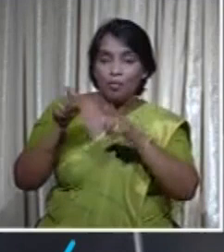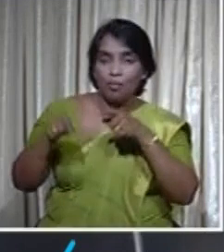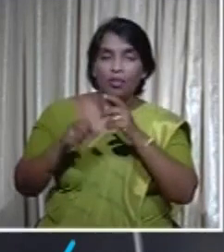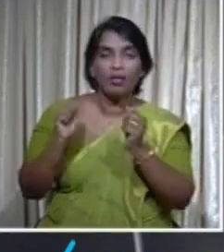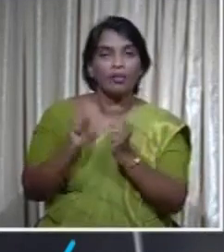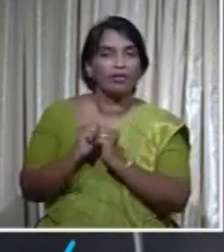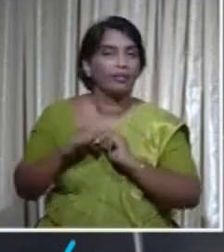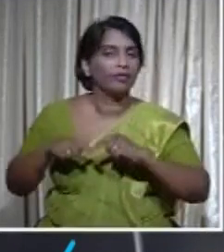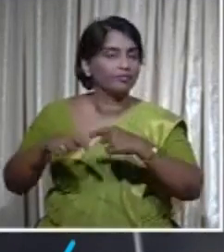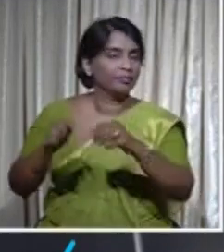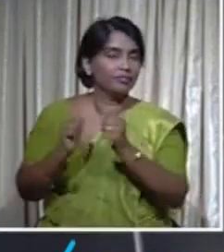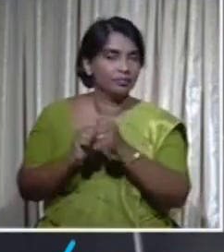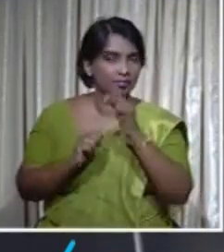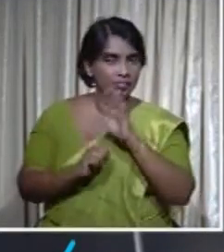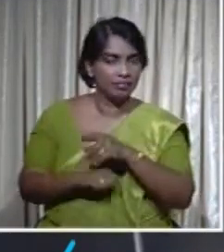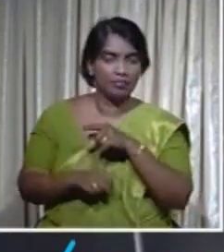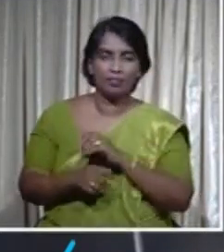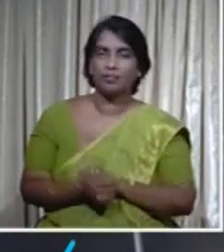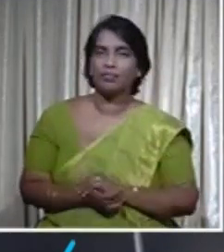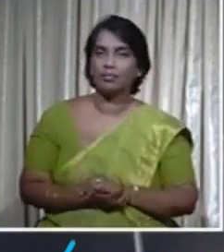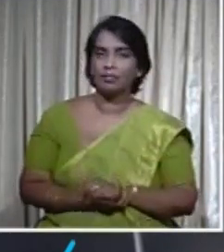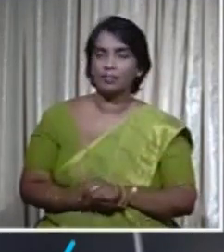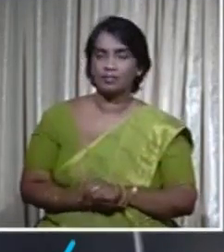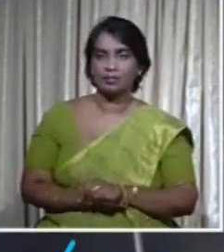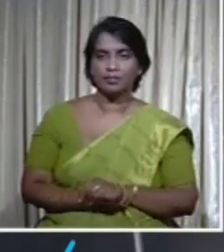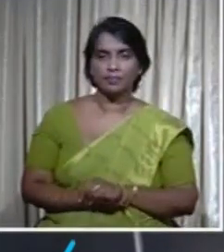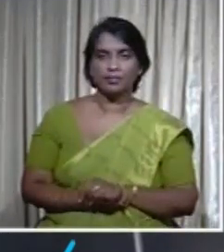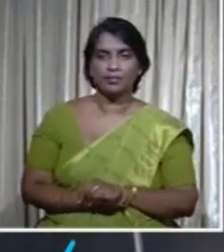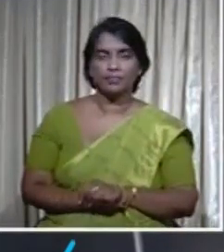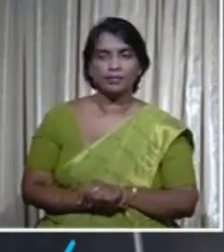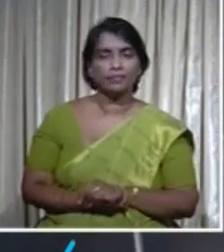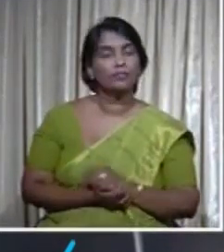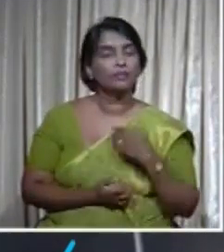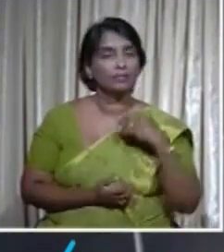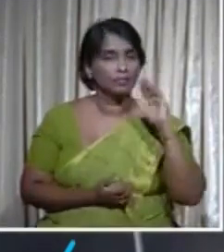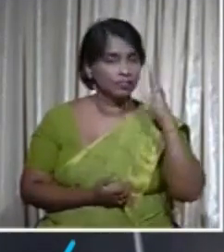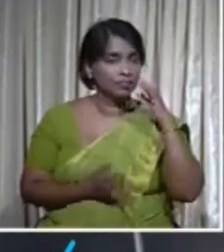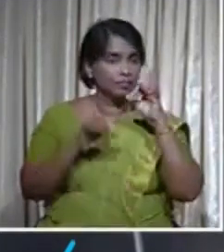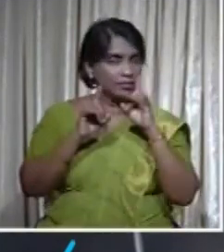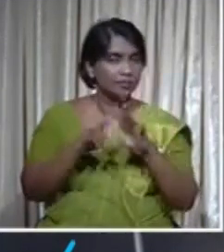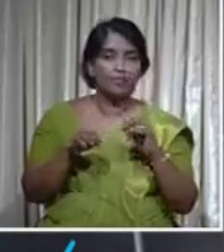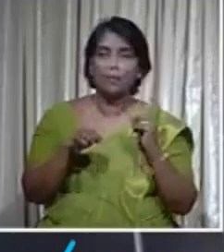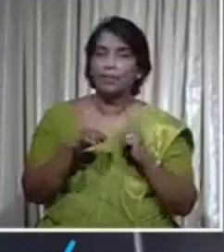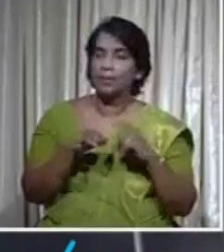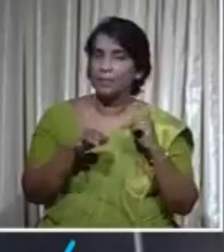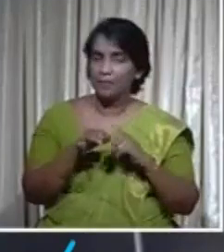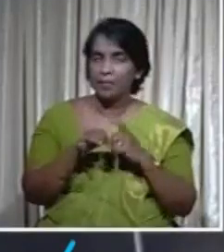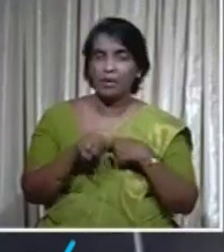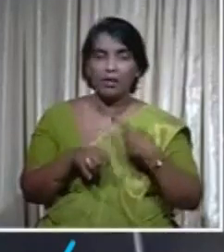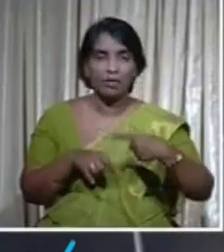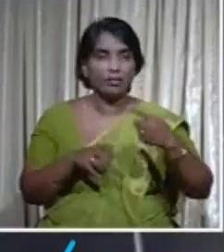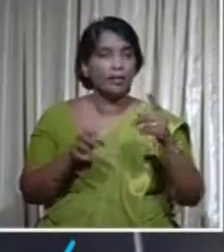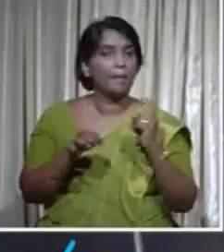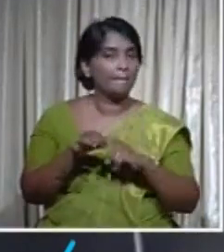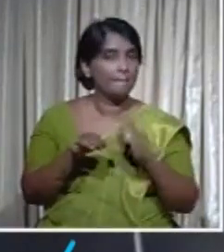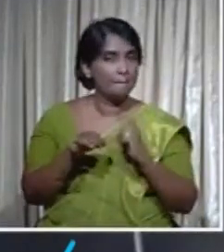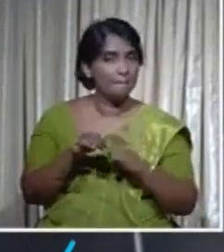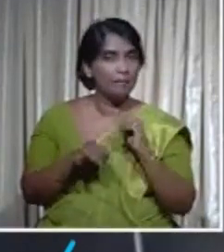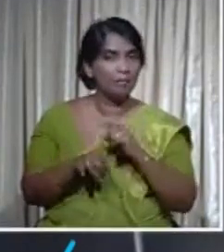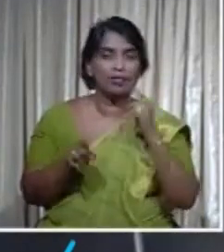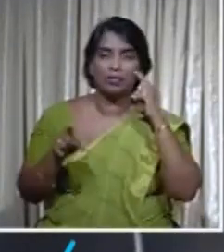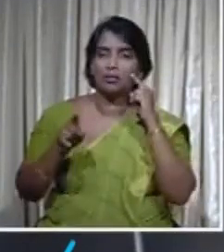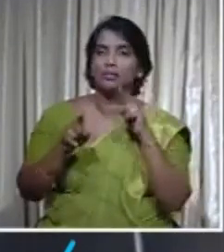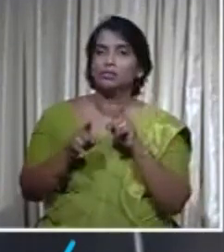அவர்களுடைய முக்கியமான பிரச்சனைகளை பாதுகாக்கின்ற அதை செயற்படுத்துகின்ற ஒரு செயலாக இன்றைக்கும் இருந்து வருகிறது